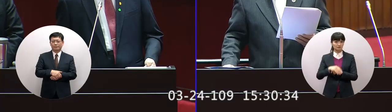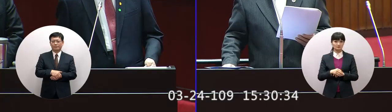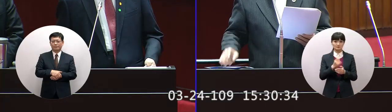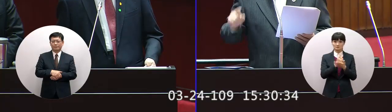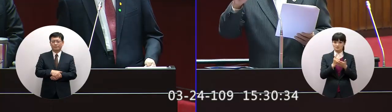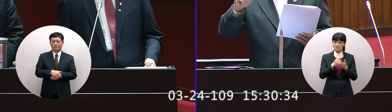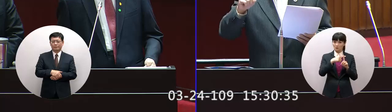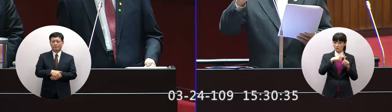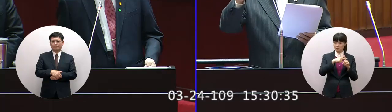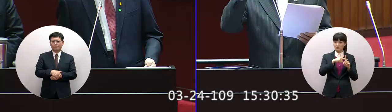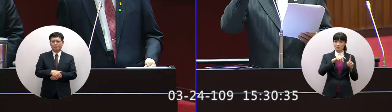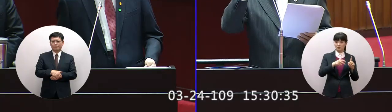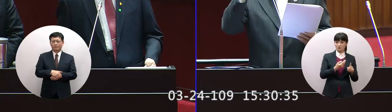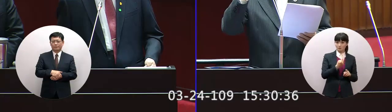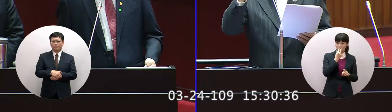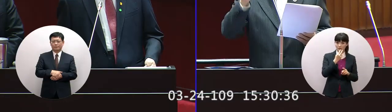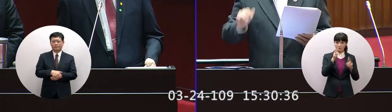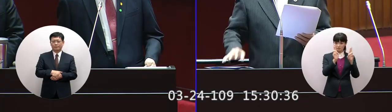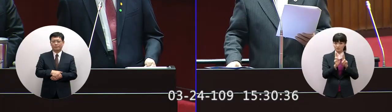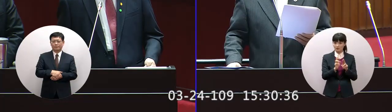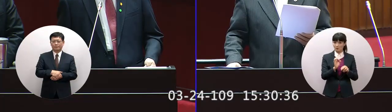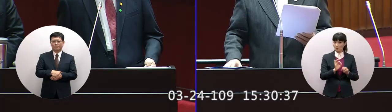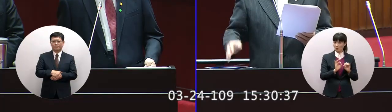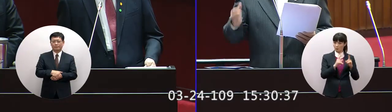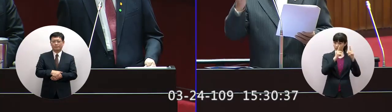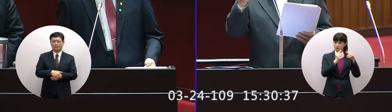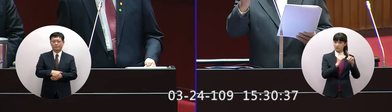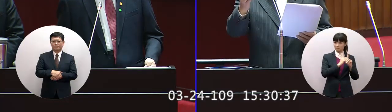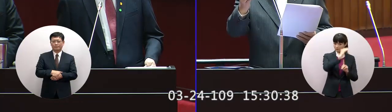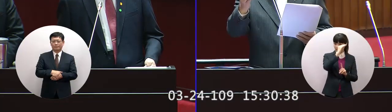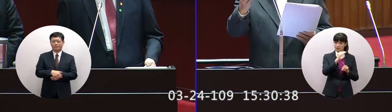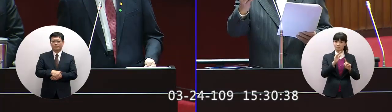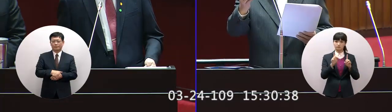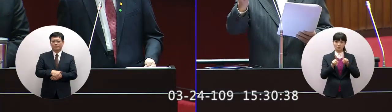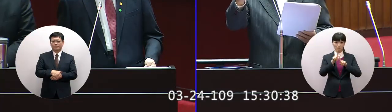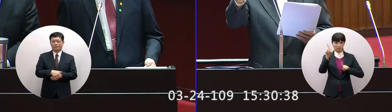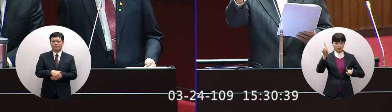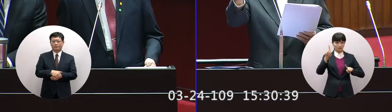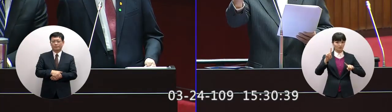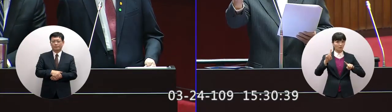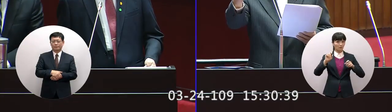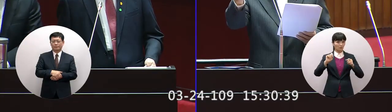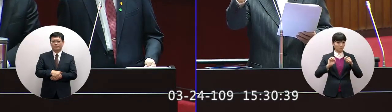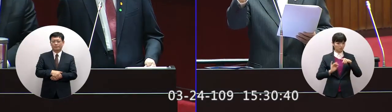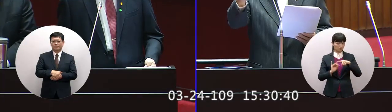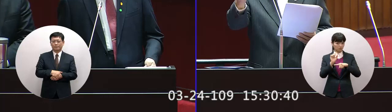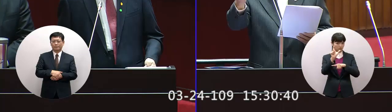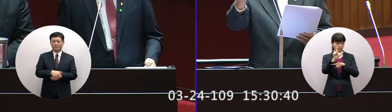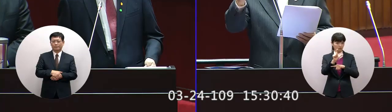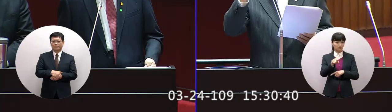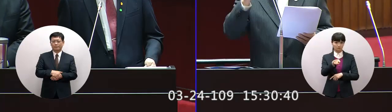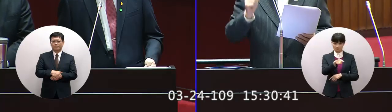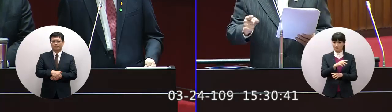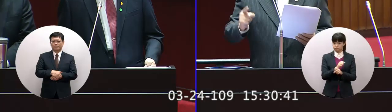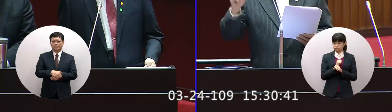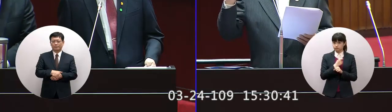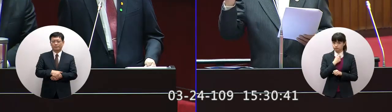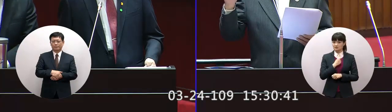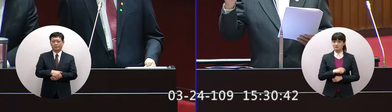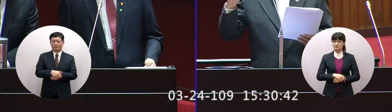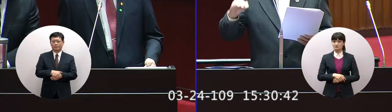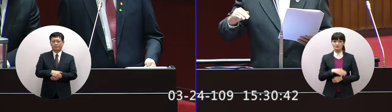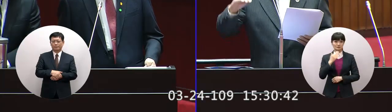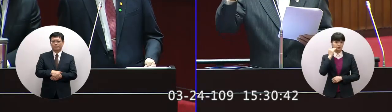是这么高，相差到60%。我要请院长注意，请部长你要承诺，如